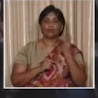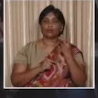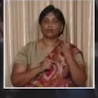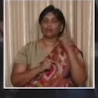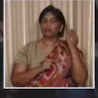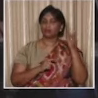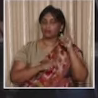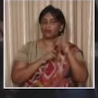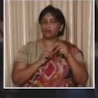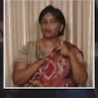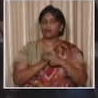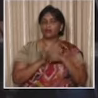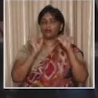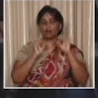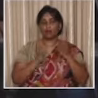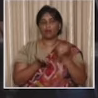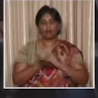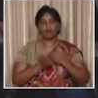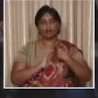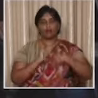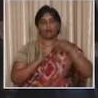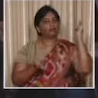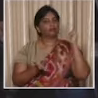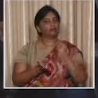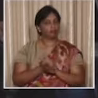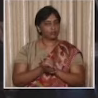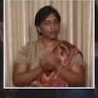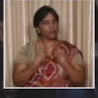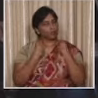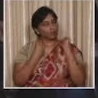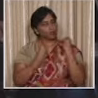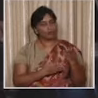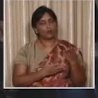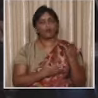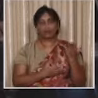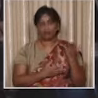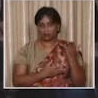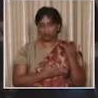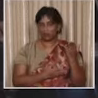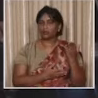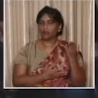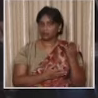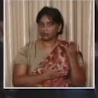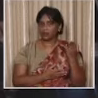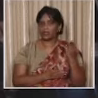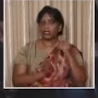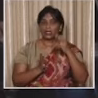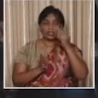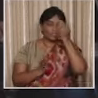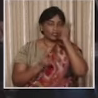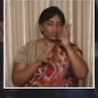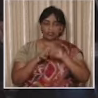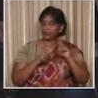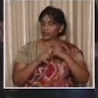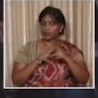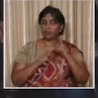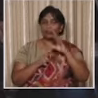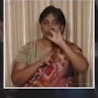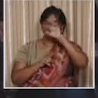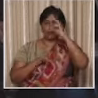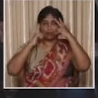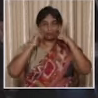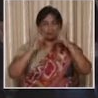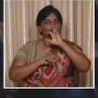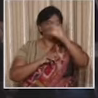විතර අද වීසා නැතුව ආපහු ලංකාවට එන්න වෙනවා. මේක අපරාධයක්. මේක ඊශ්‍රායලෙ විතරක් නෙමෙයි විවිධ මැද